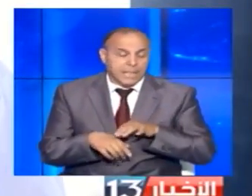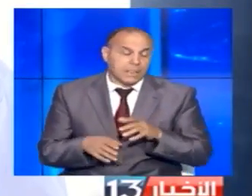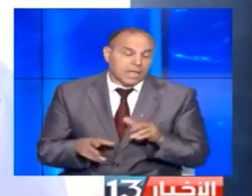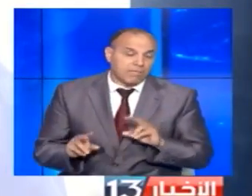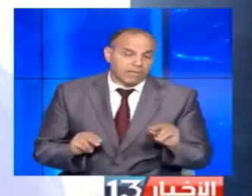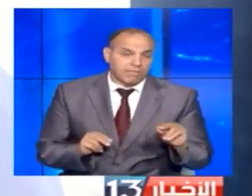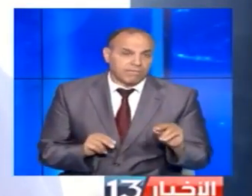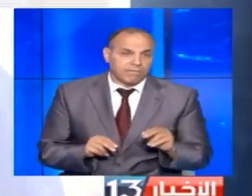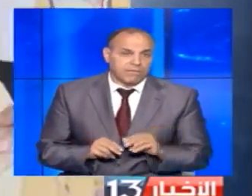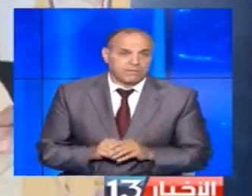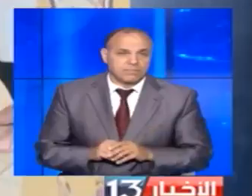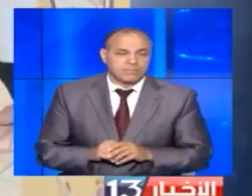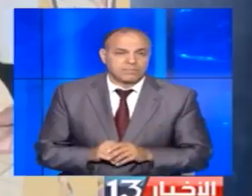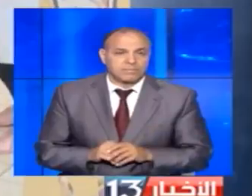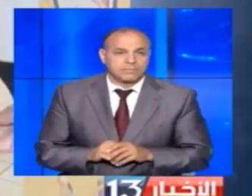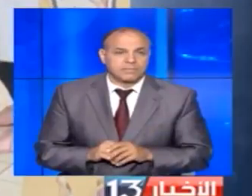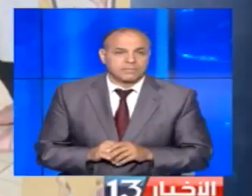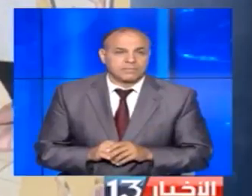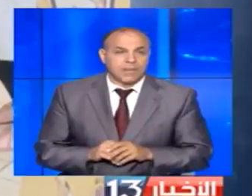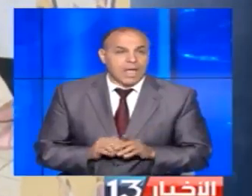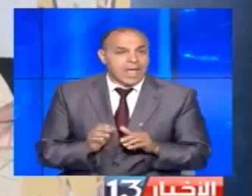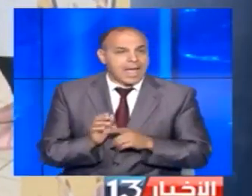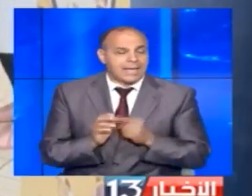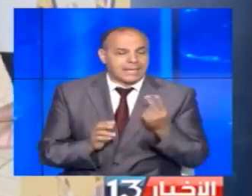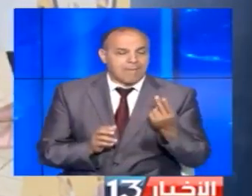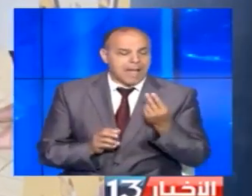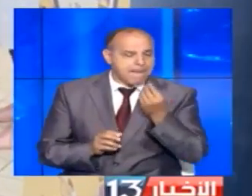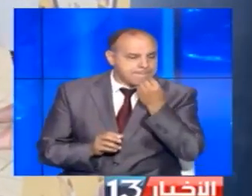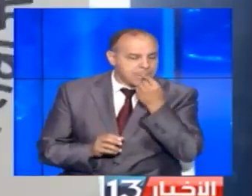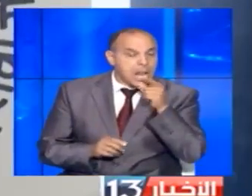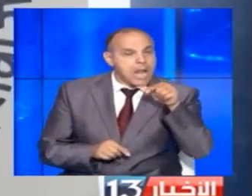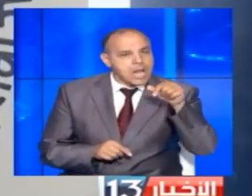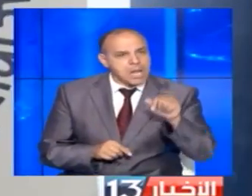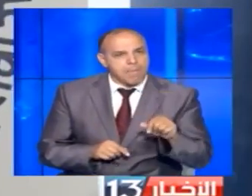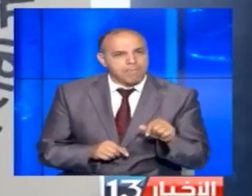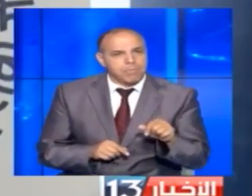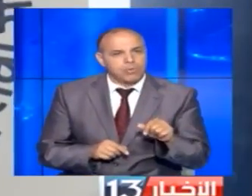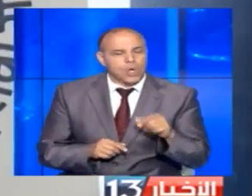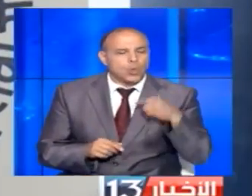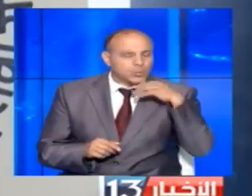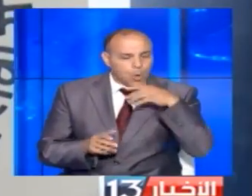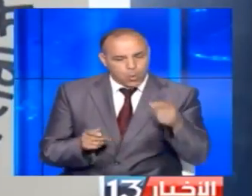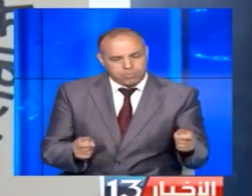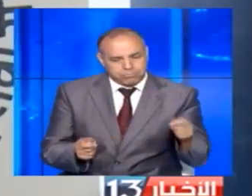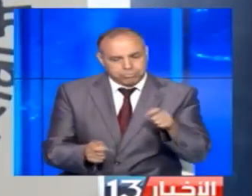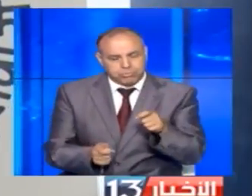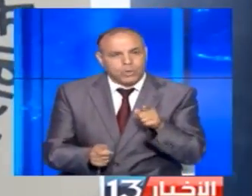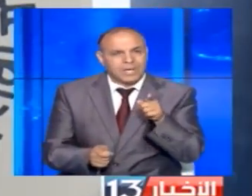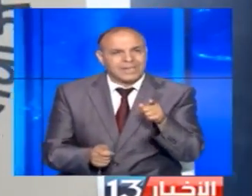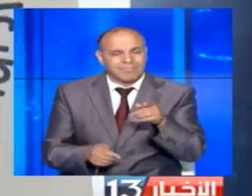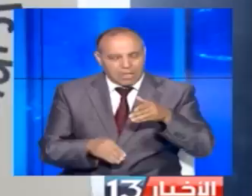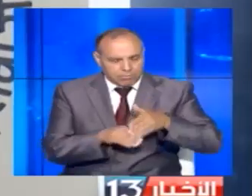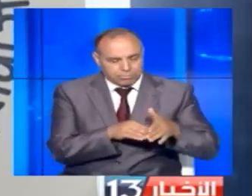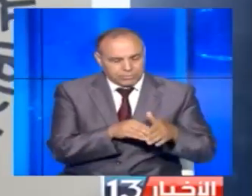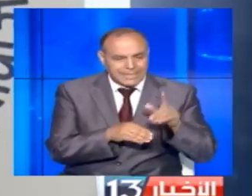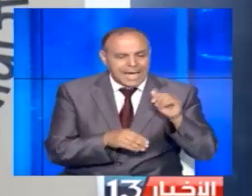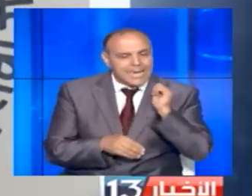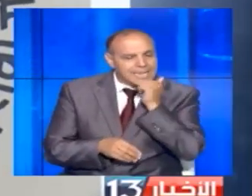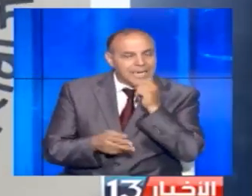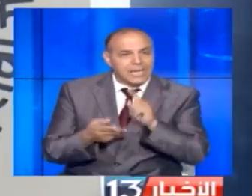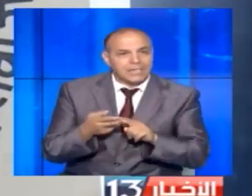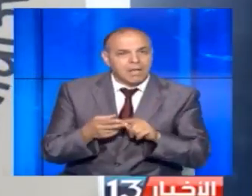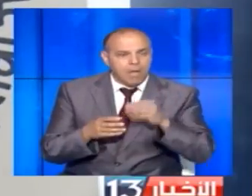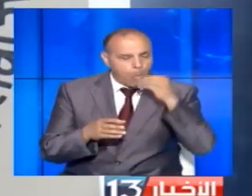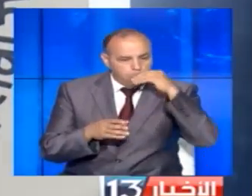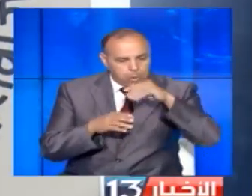مريض بالكيس المائي. هذا وأكد معهد التغذية على ضرورة وضع الفضلات الخاصة بالأضحية يوم العيد في